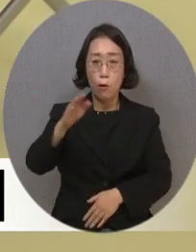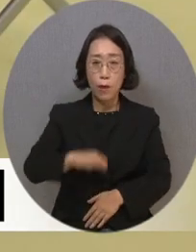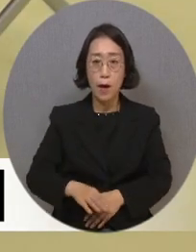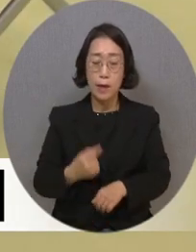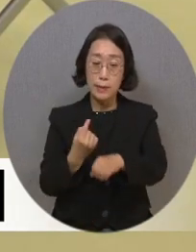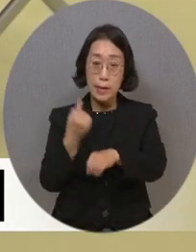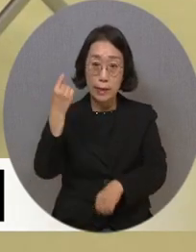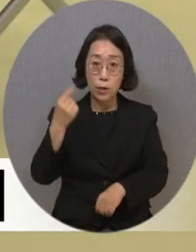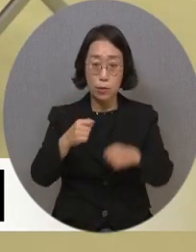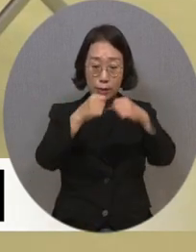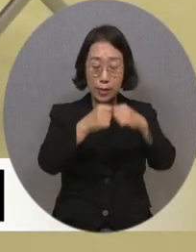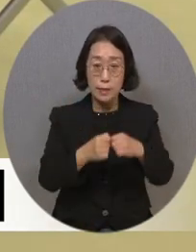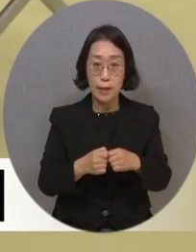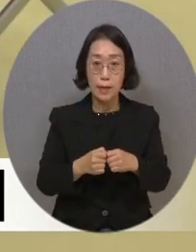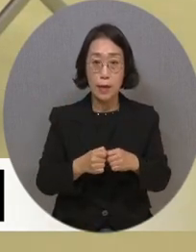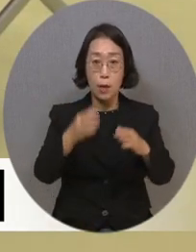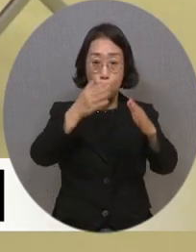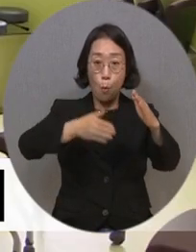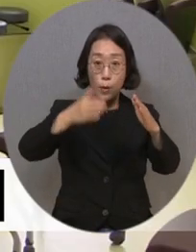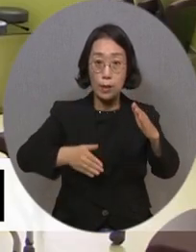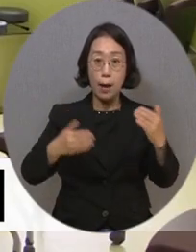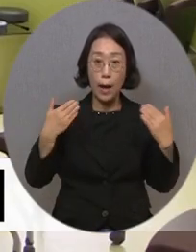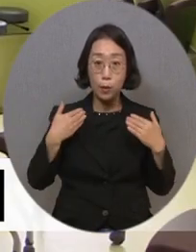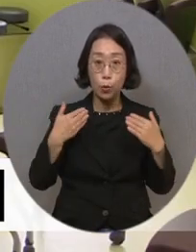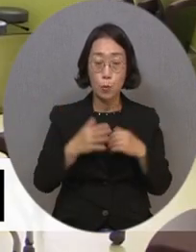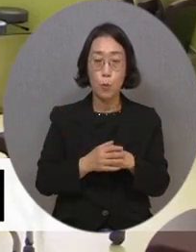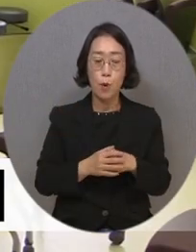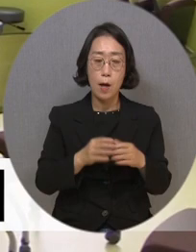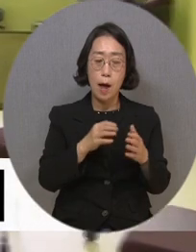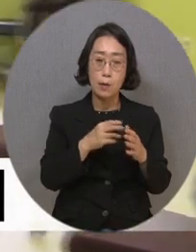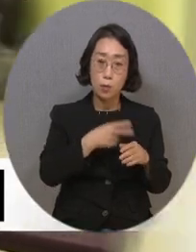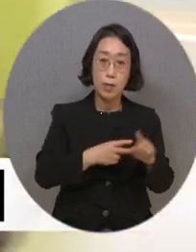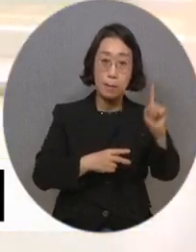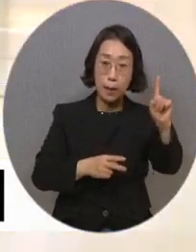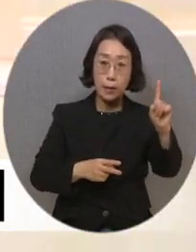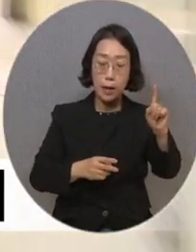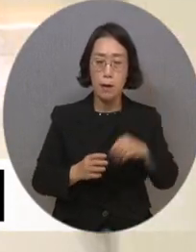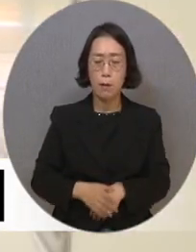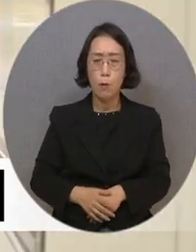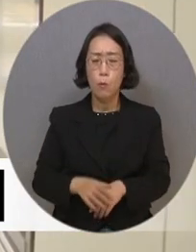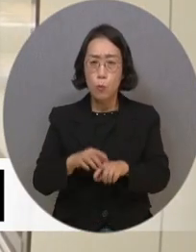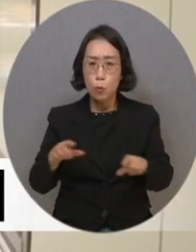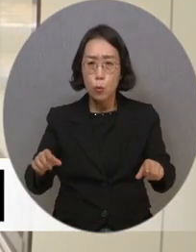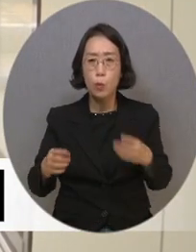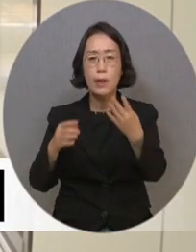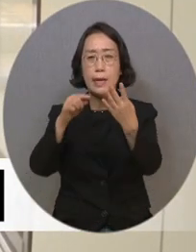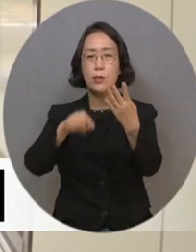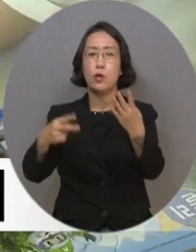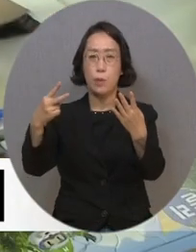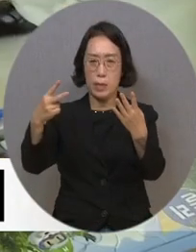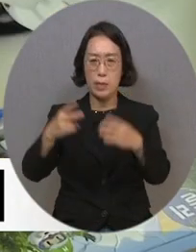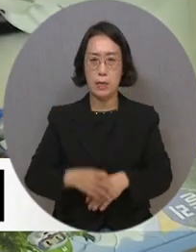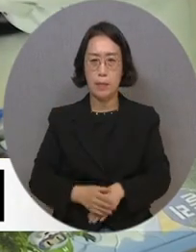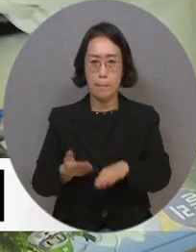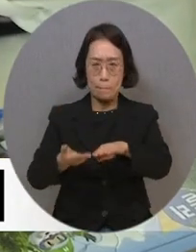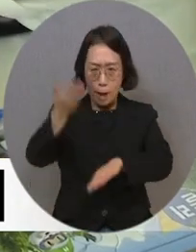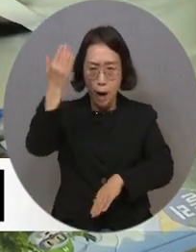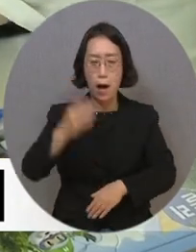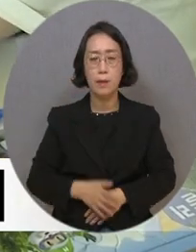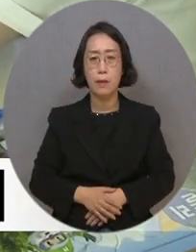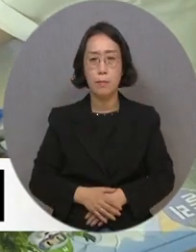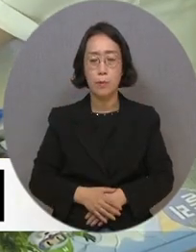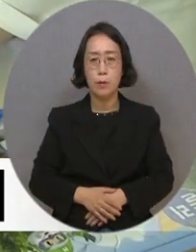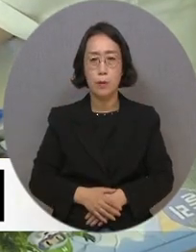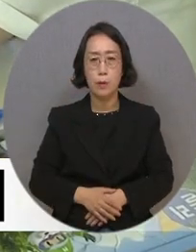지난해 시도별 공립학교 특수학급의 교원 1인당 평균 학생 수는 4.2명 전국 17개 중